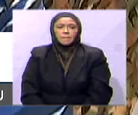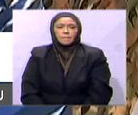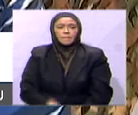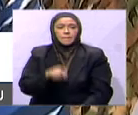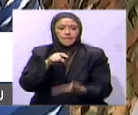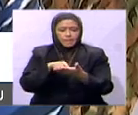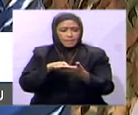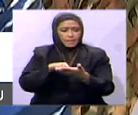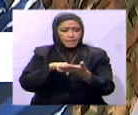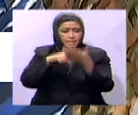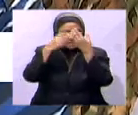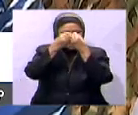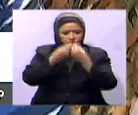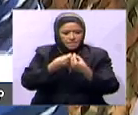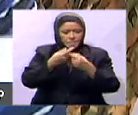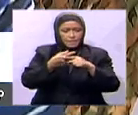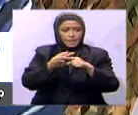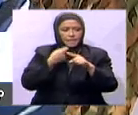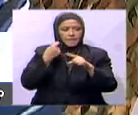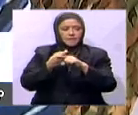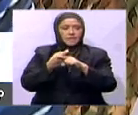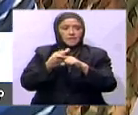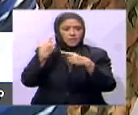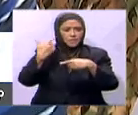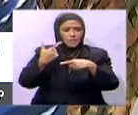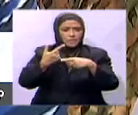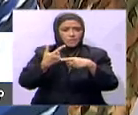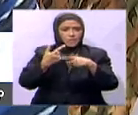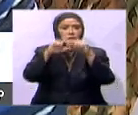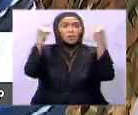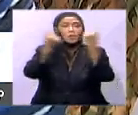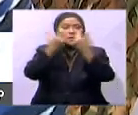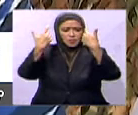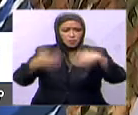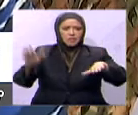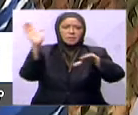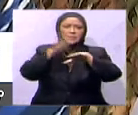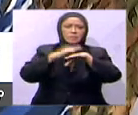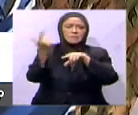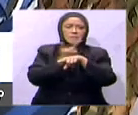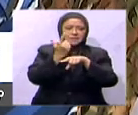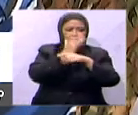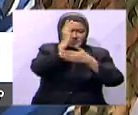Daripada mereka yang telah dilatih pada sesi ini lebih kurang